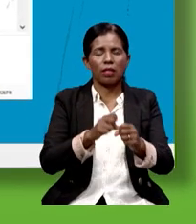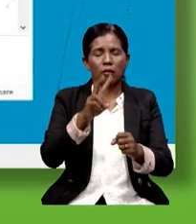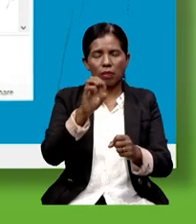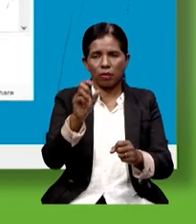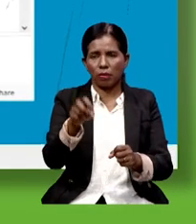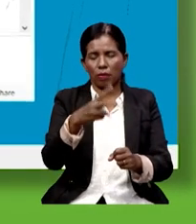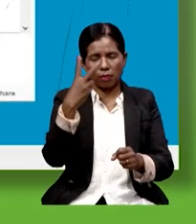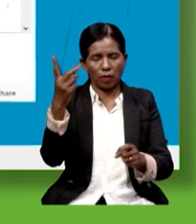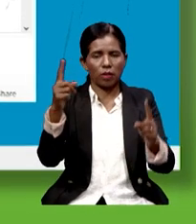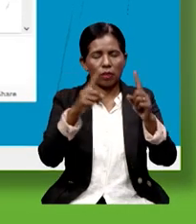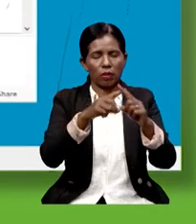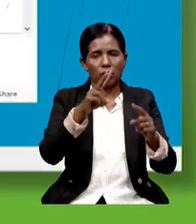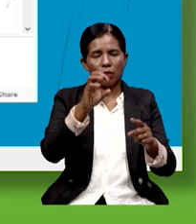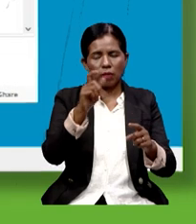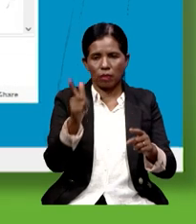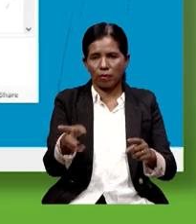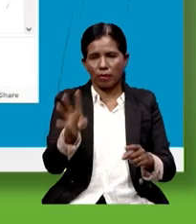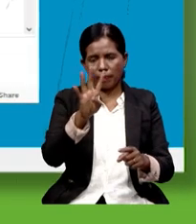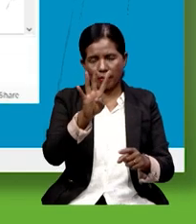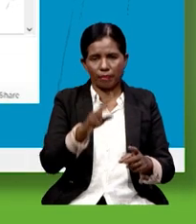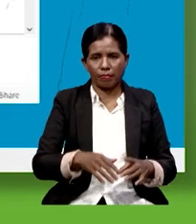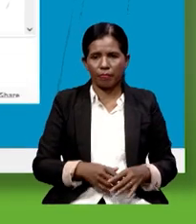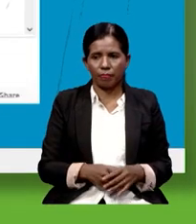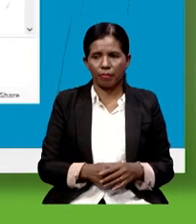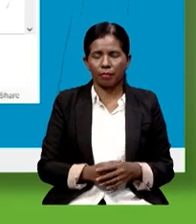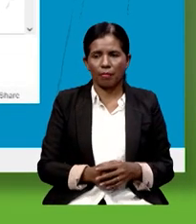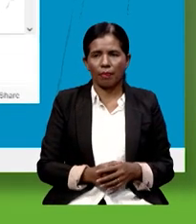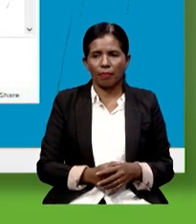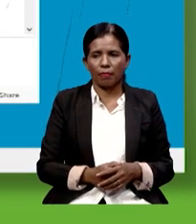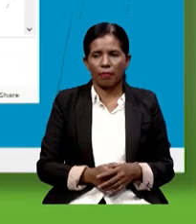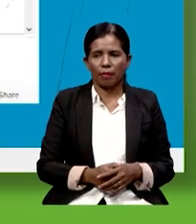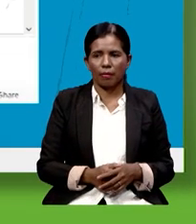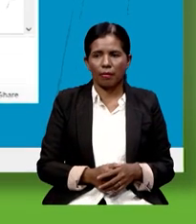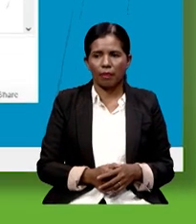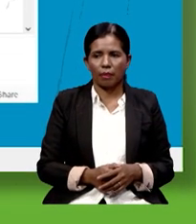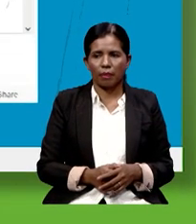to tina rihun rua ronu resin hat. Mateus Romário, Dilma Suzeite, GMN.